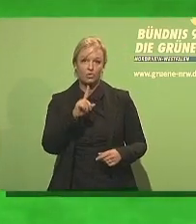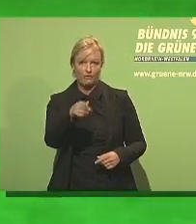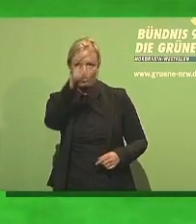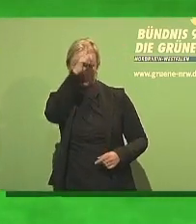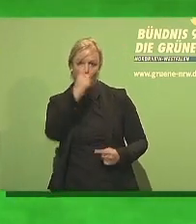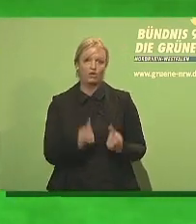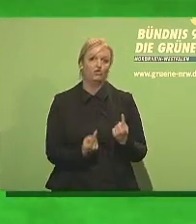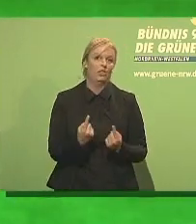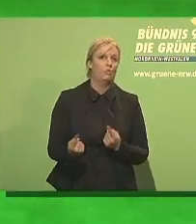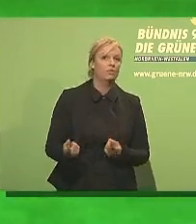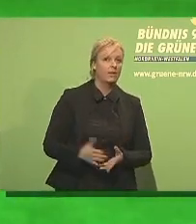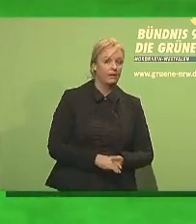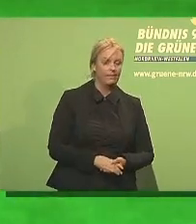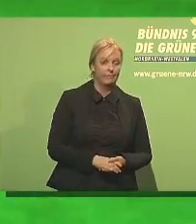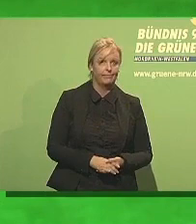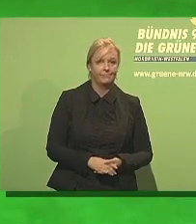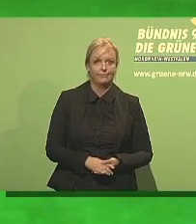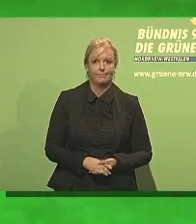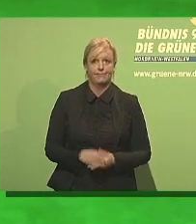Freunde,